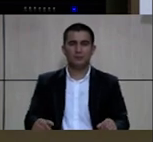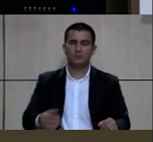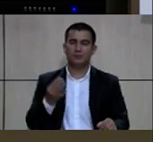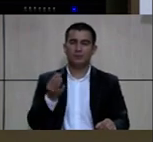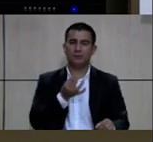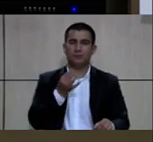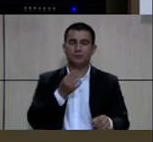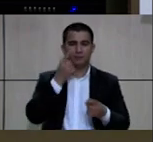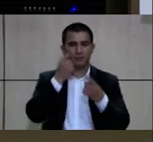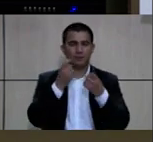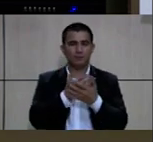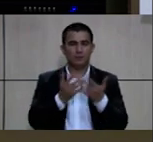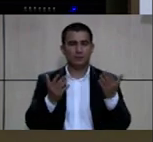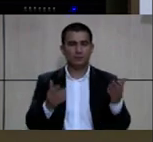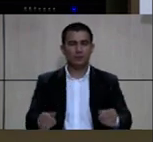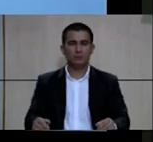Qiziqarli ma'lumotimiz.